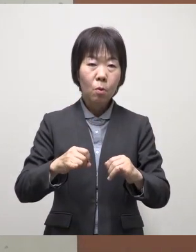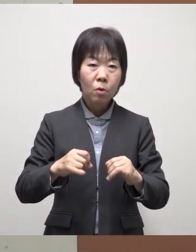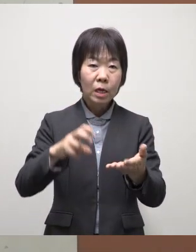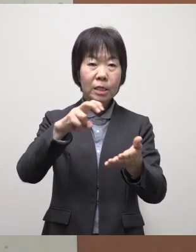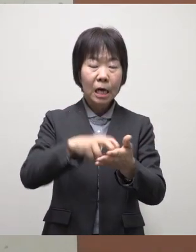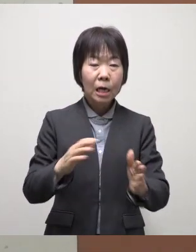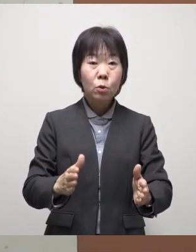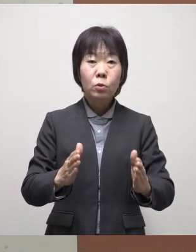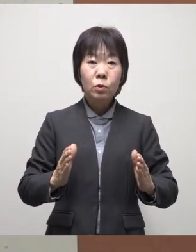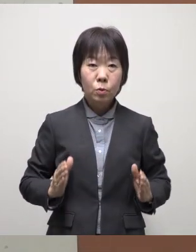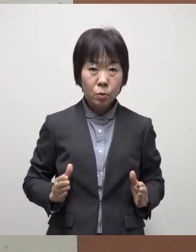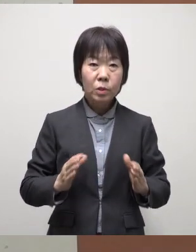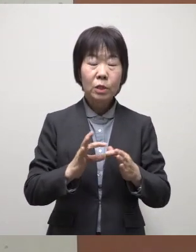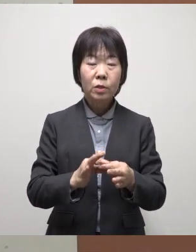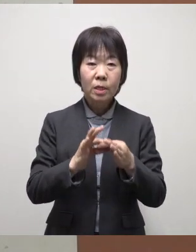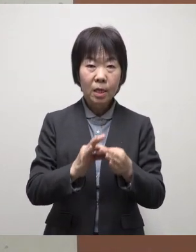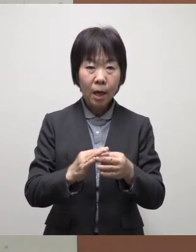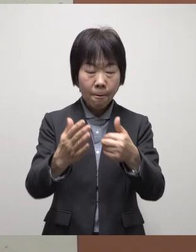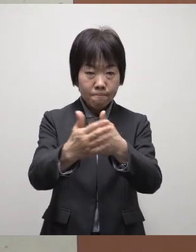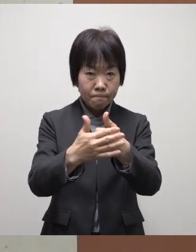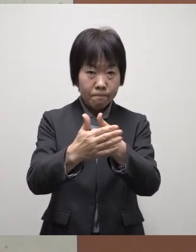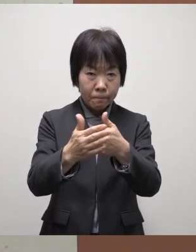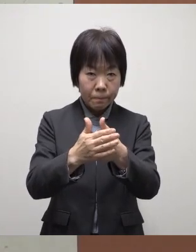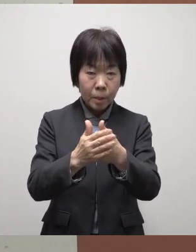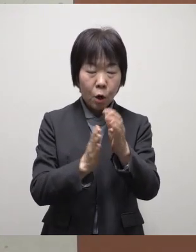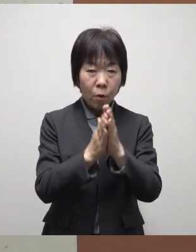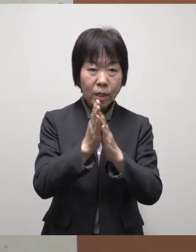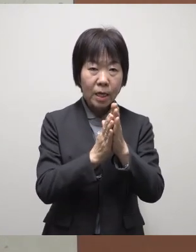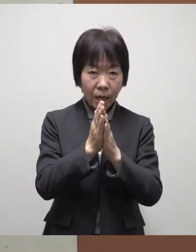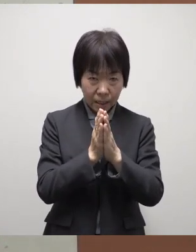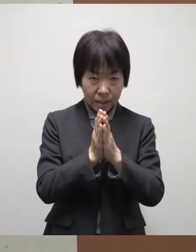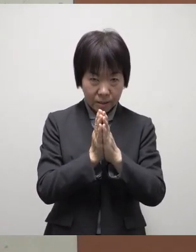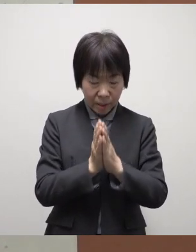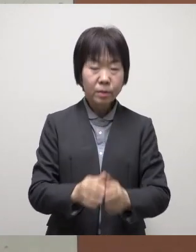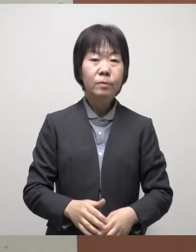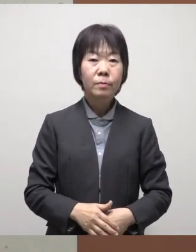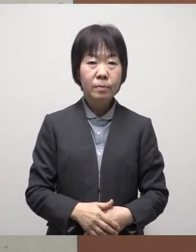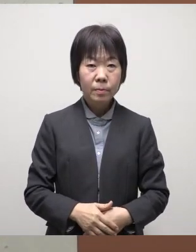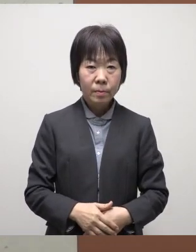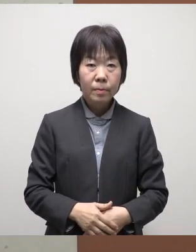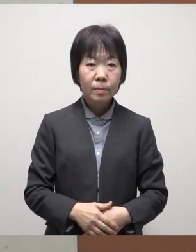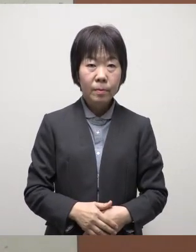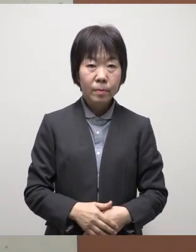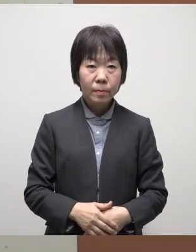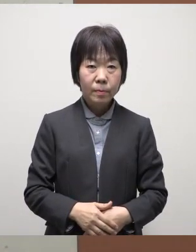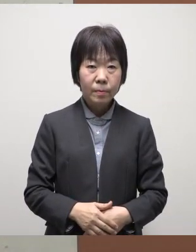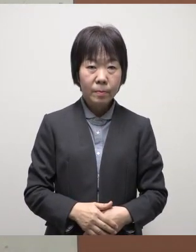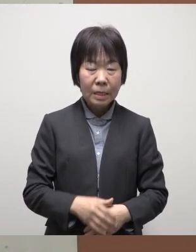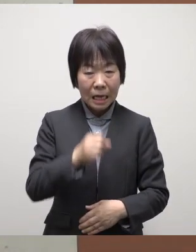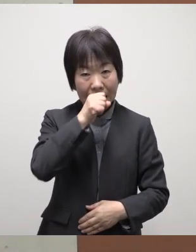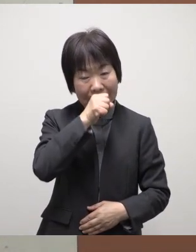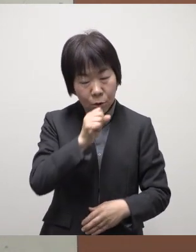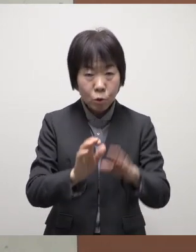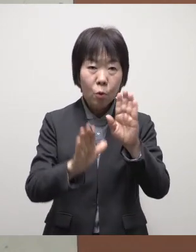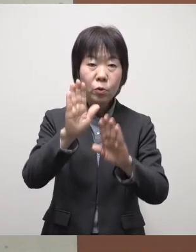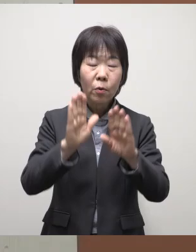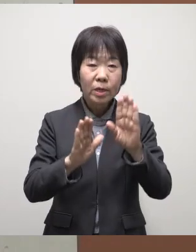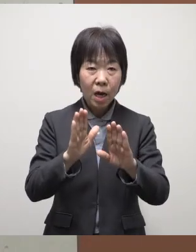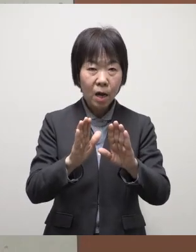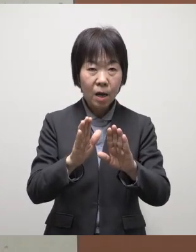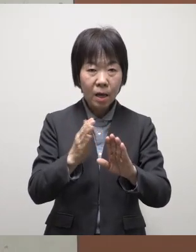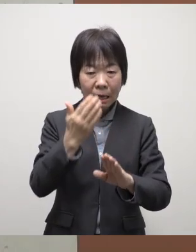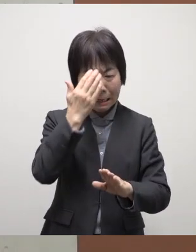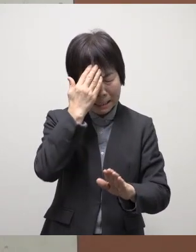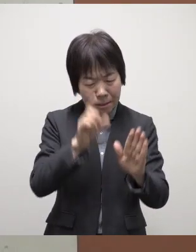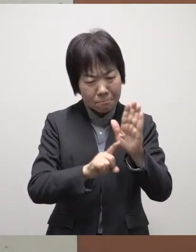参加の自粛についてご協力をお願いをいたします風邪の症状や